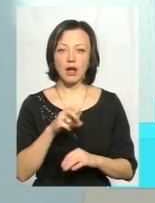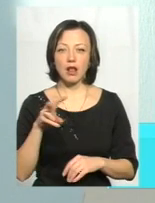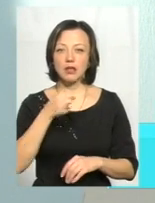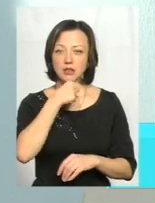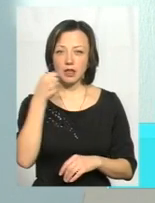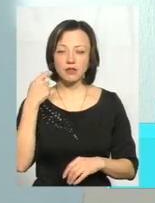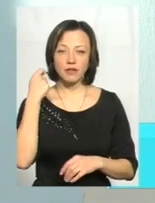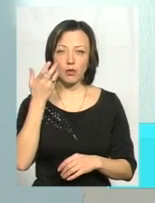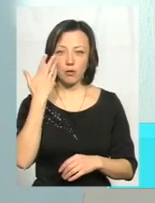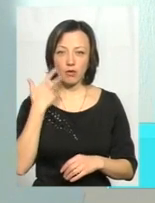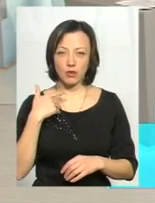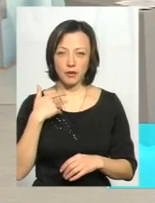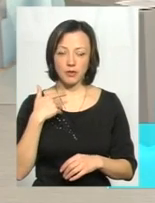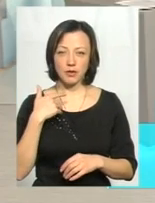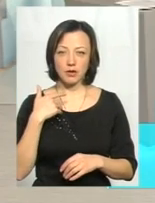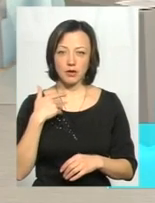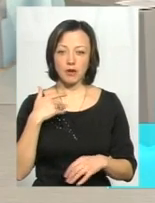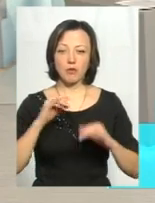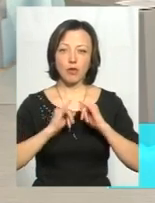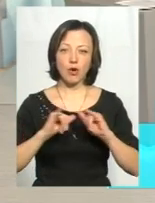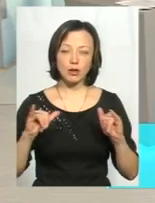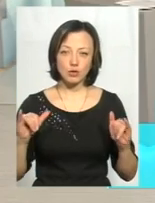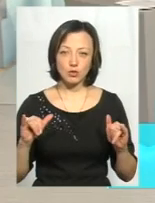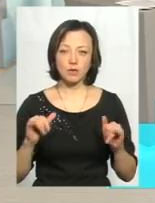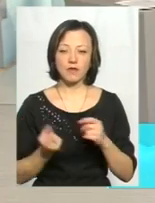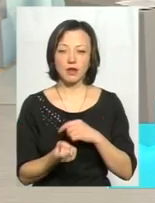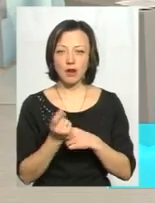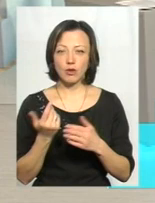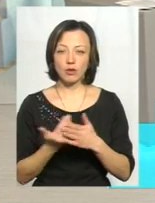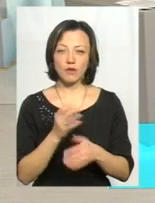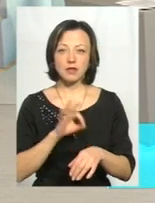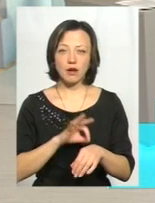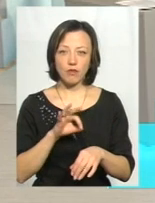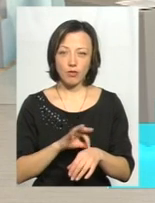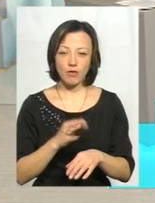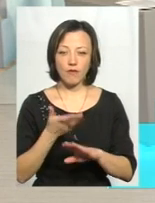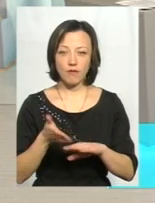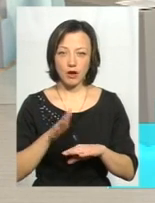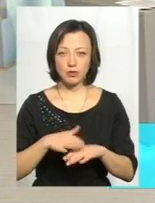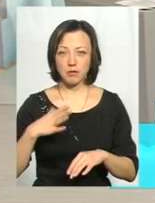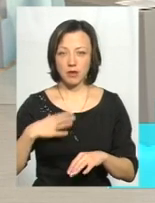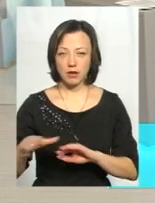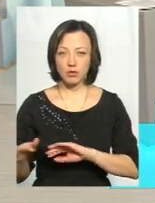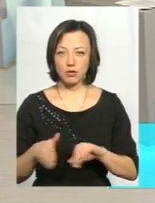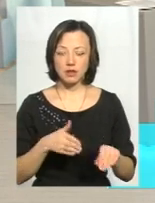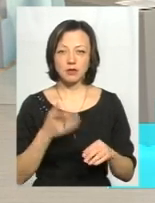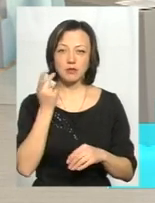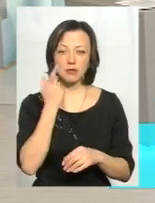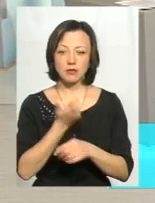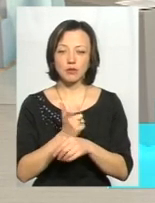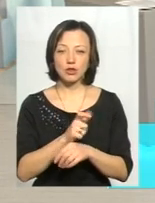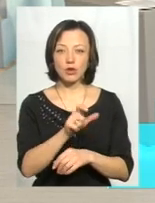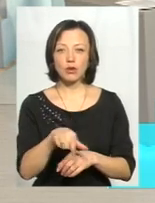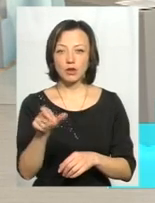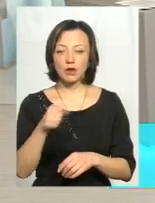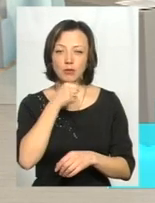старшим віком, коли вже прогресують, виникають нові захворювання, то вже важче переноситься. Як правило, більшість людей похилого